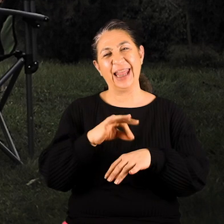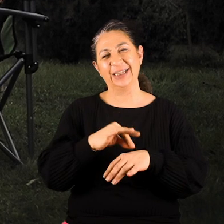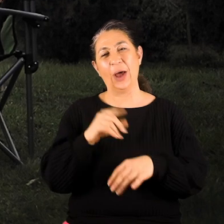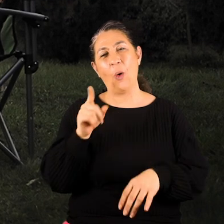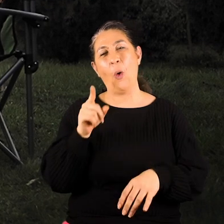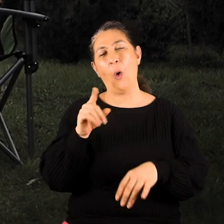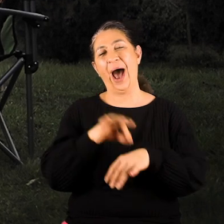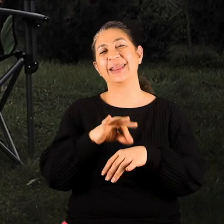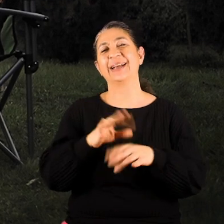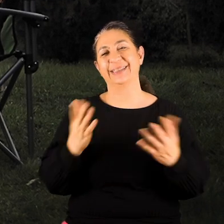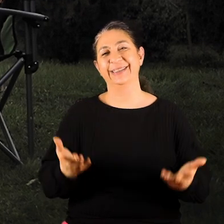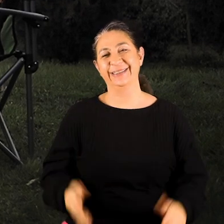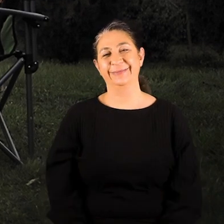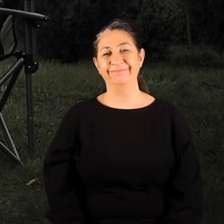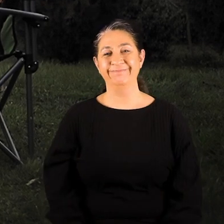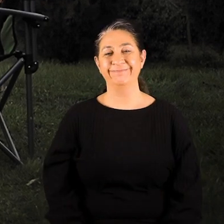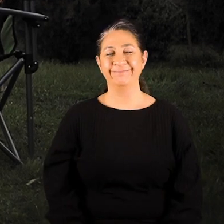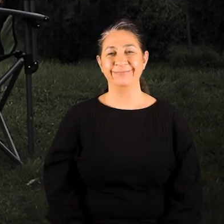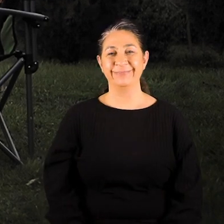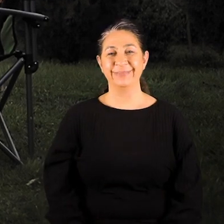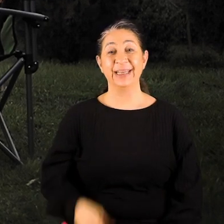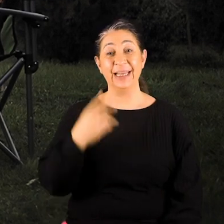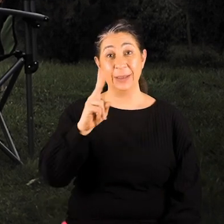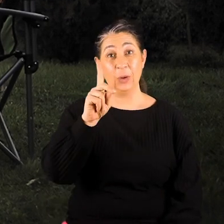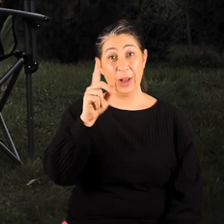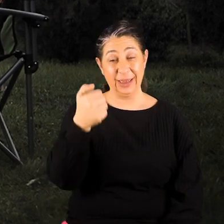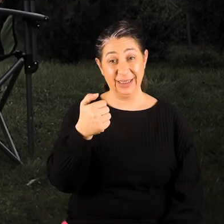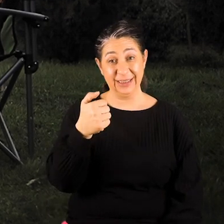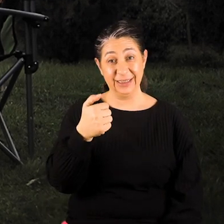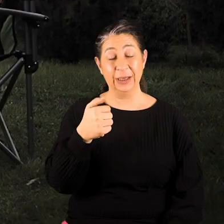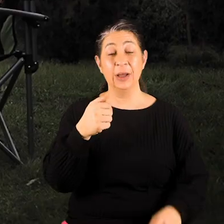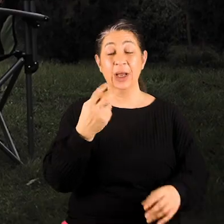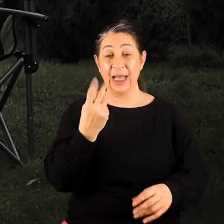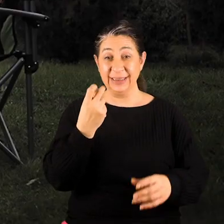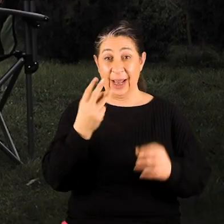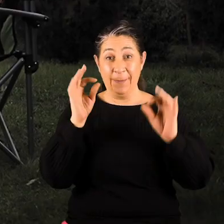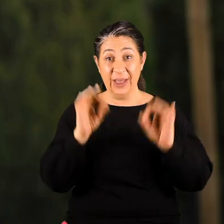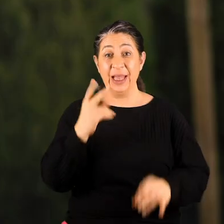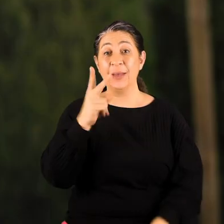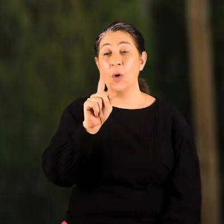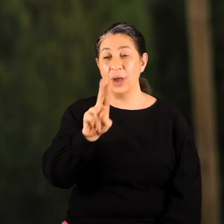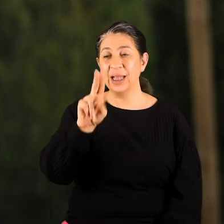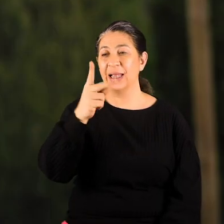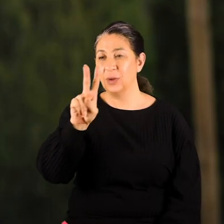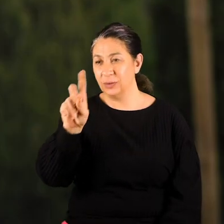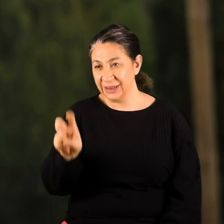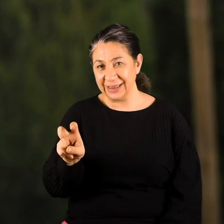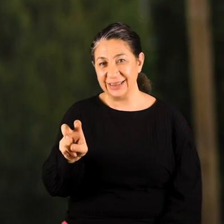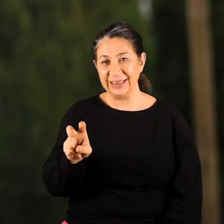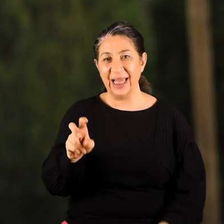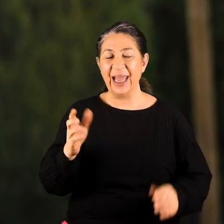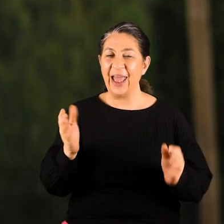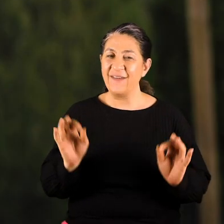2016'da mevzu başladı. 2017-2018'de hafifledi artık. Bitti mi? Evet. 2017'de